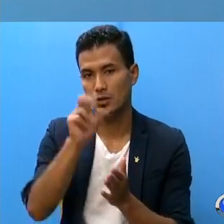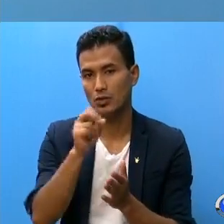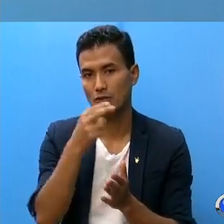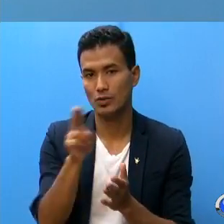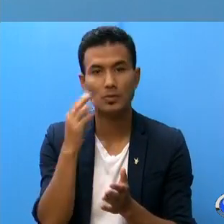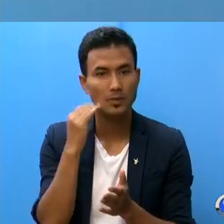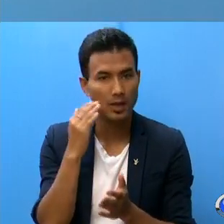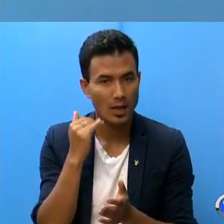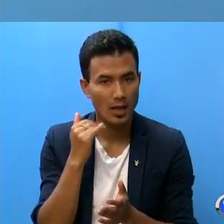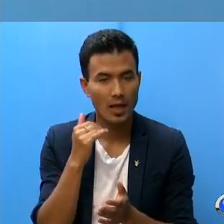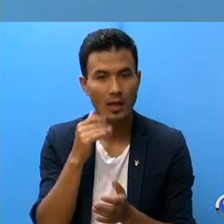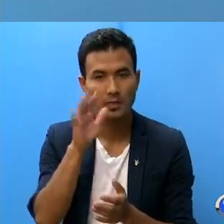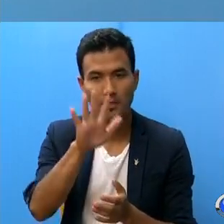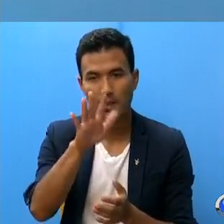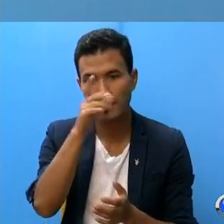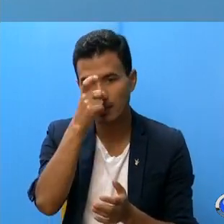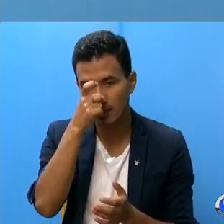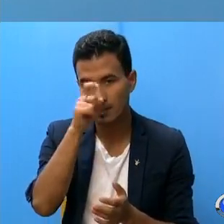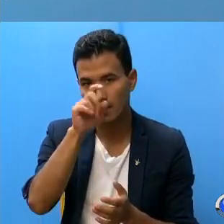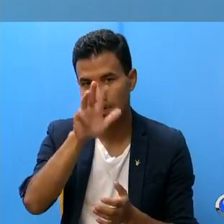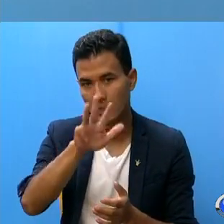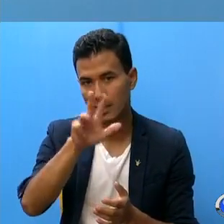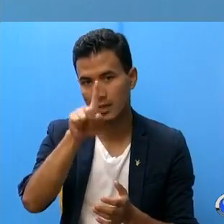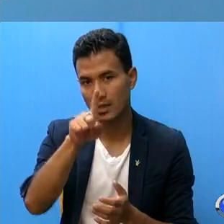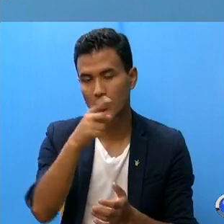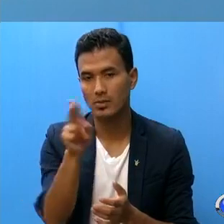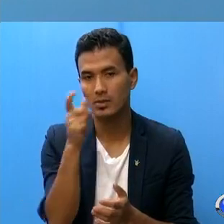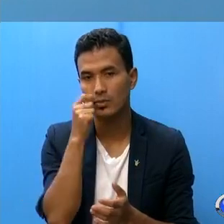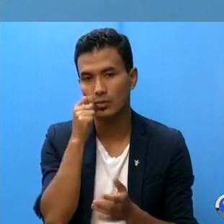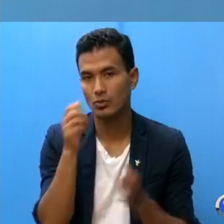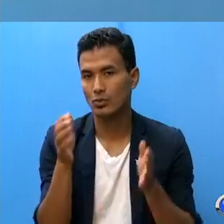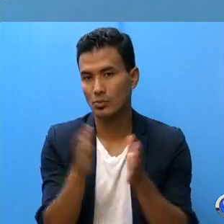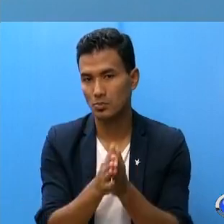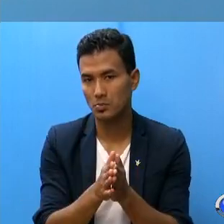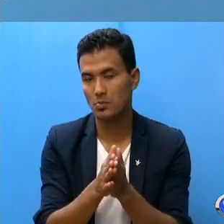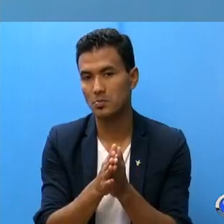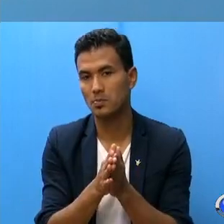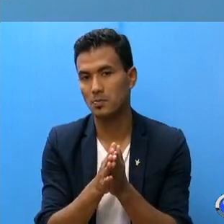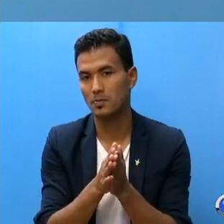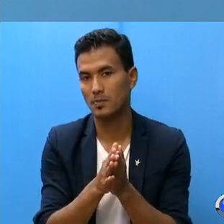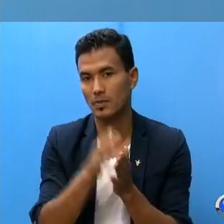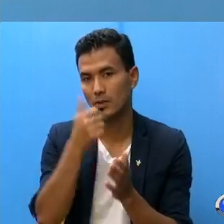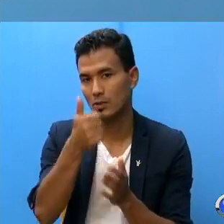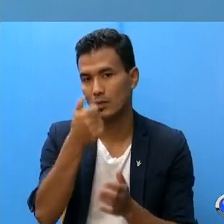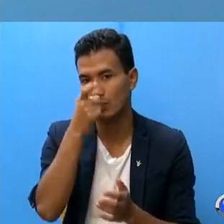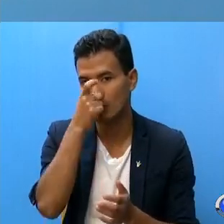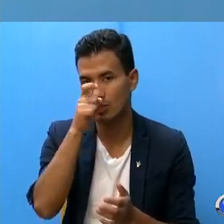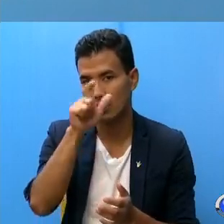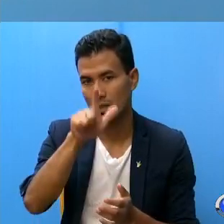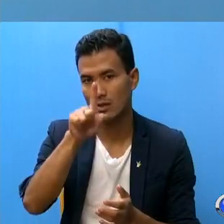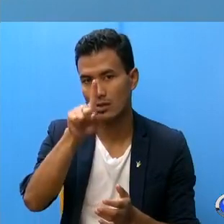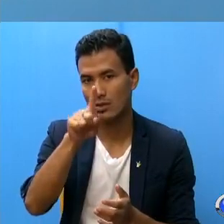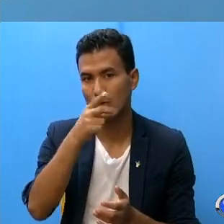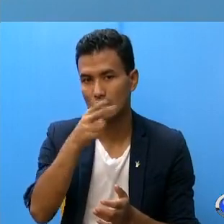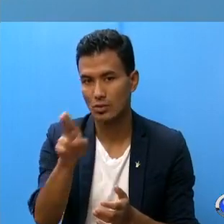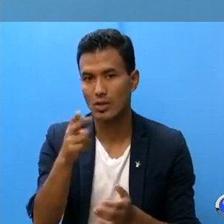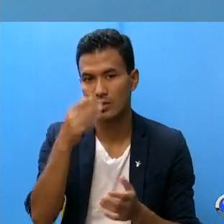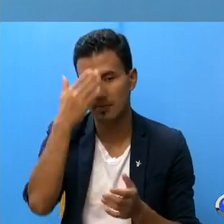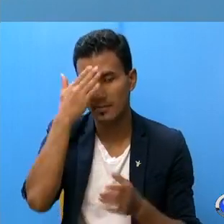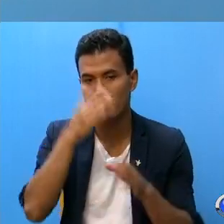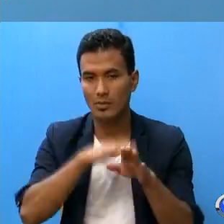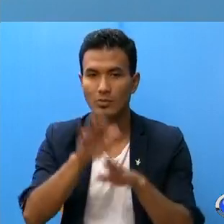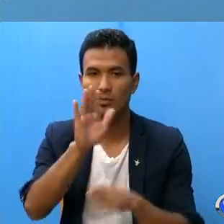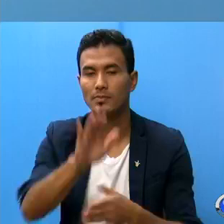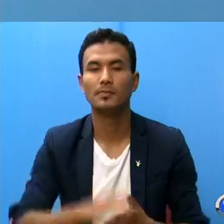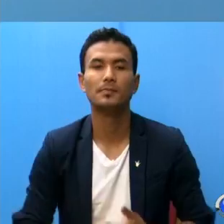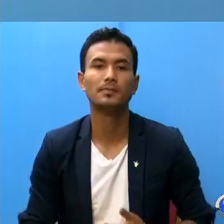जना महिला र 5-91 जना पूरुषगरी जम्मा 6,71 जना संक्रमित